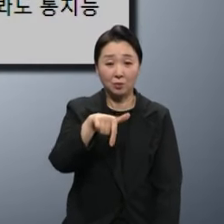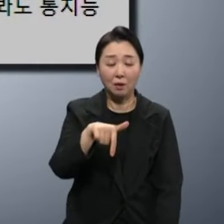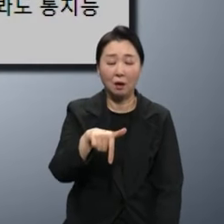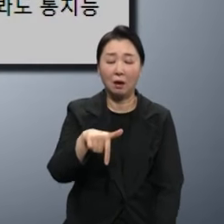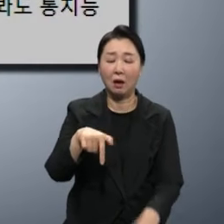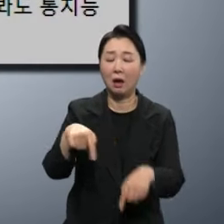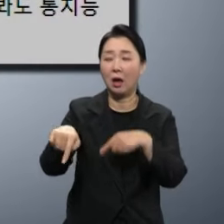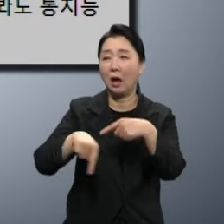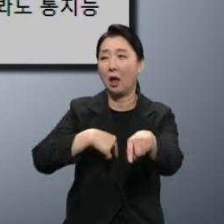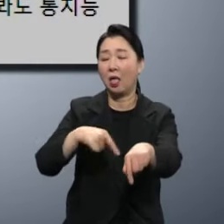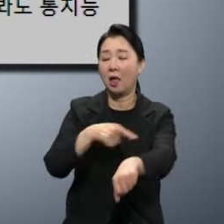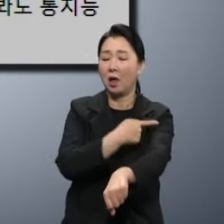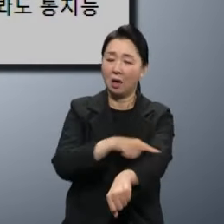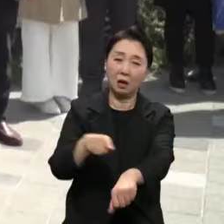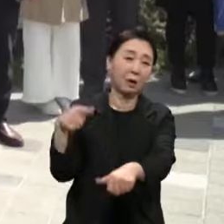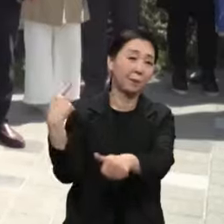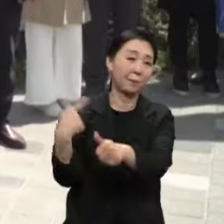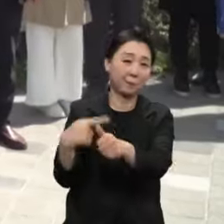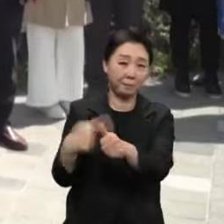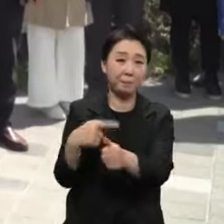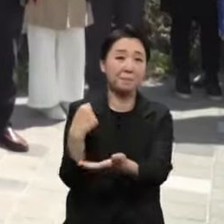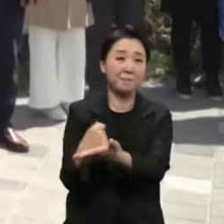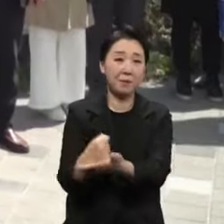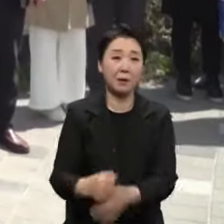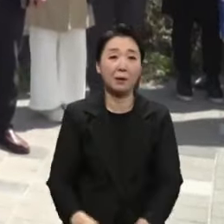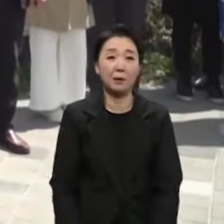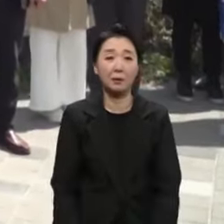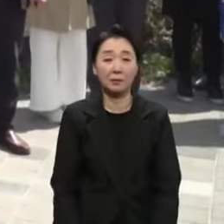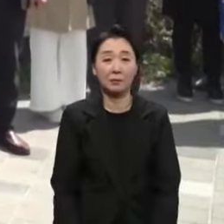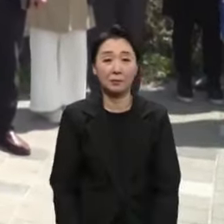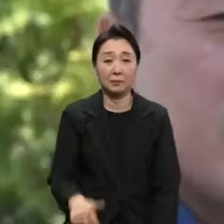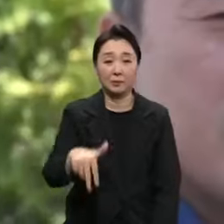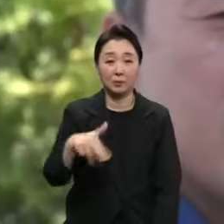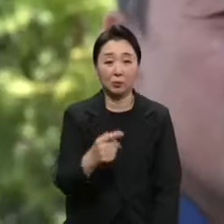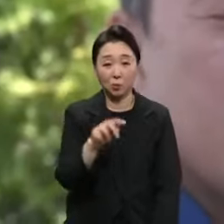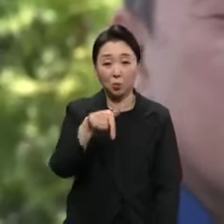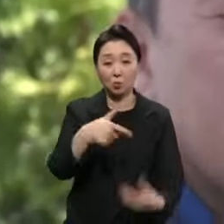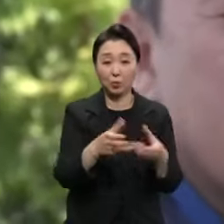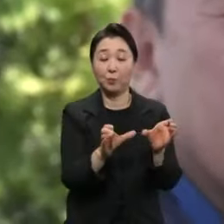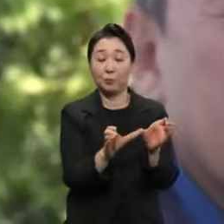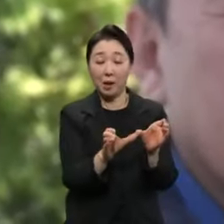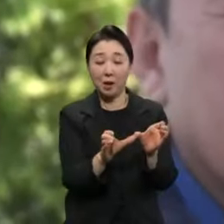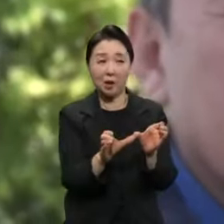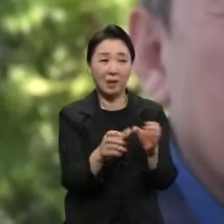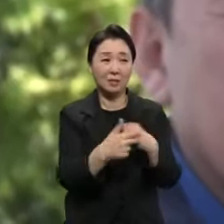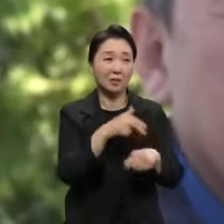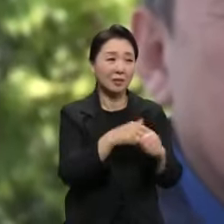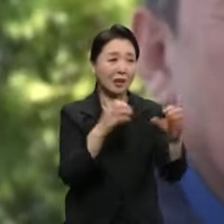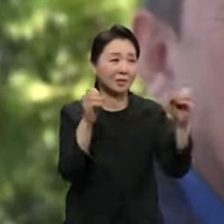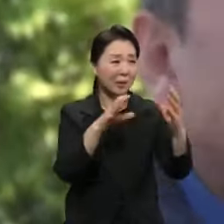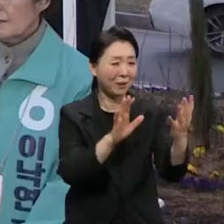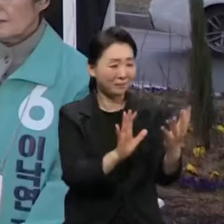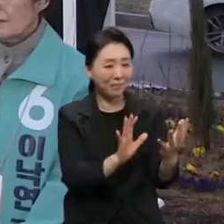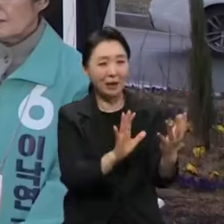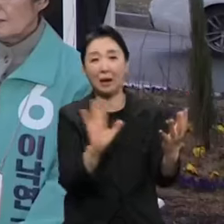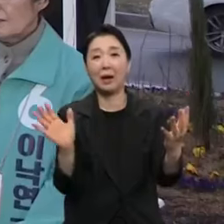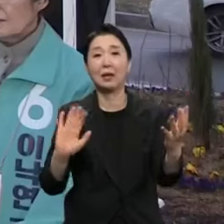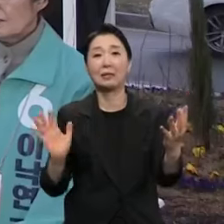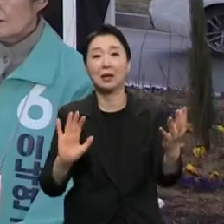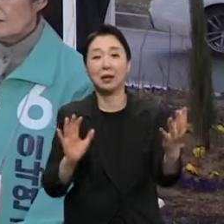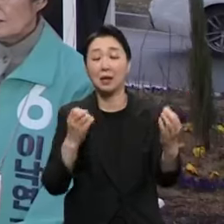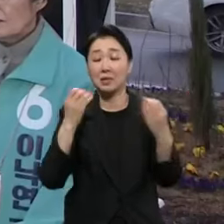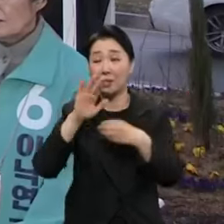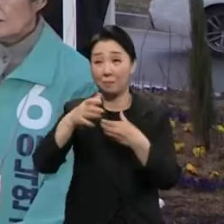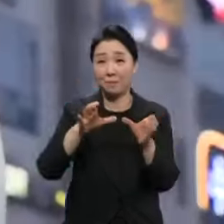능력이 없다고 강하게 비판했습니다. 조국 혁신당은 윤 대통령은 의사들을 대화 상대방으로 인정하지 않고 있다고 했고 새로운